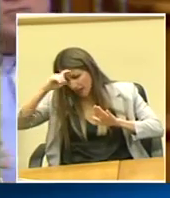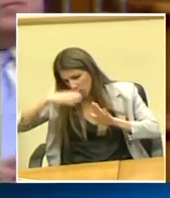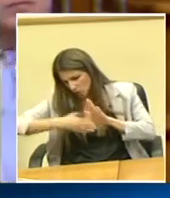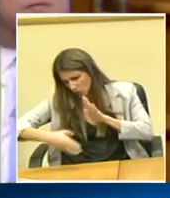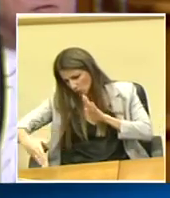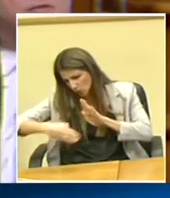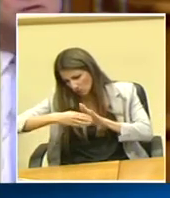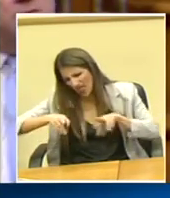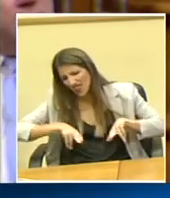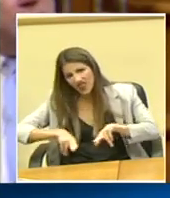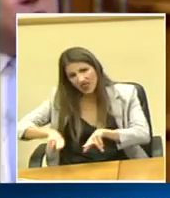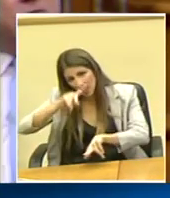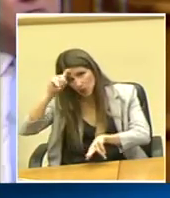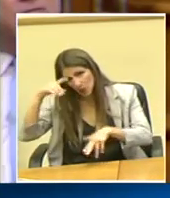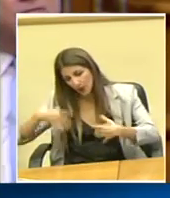διαδρομής.